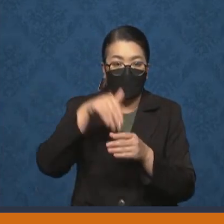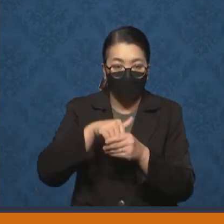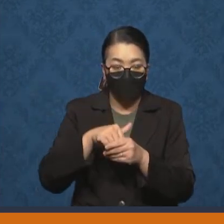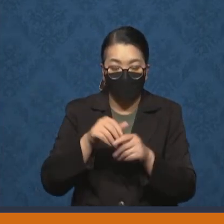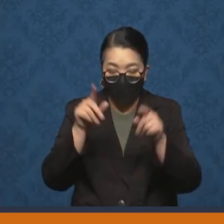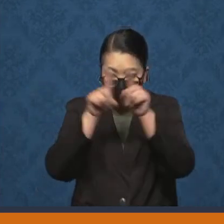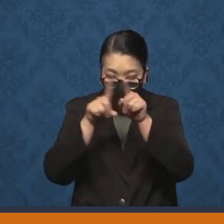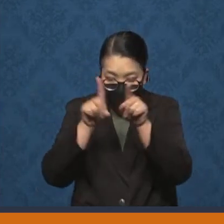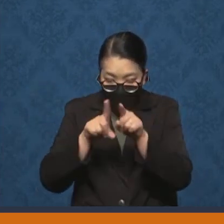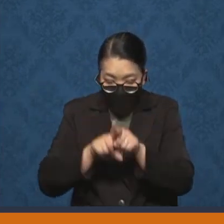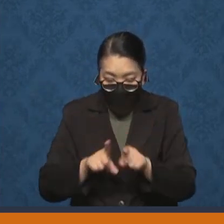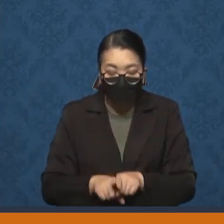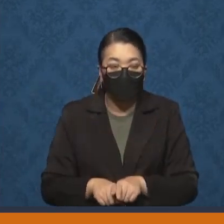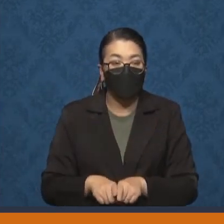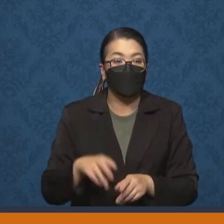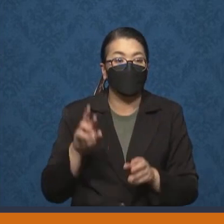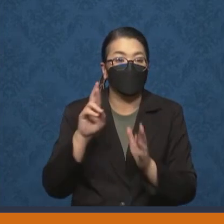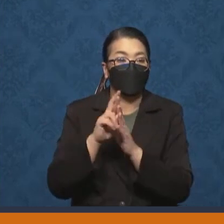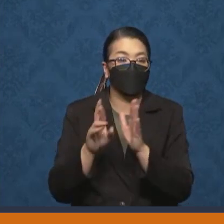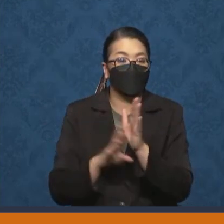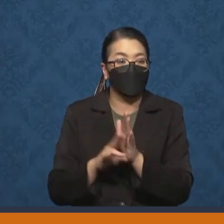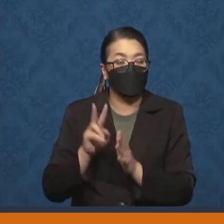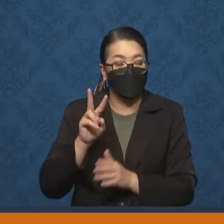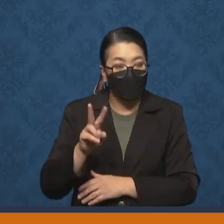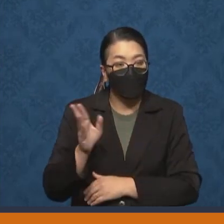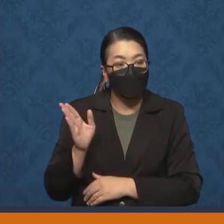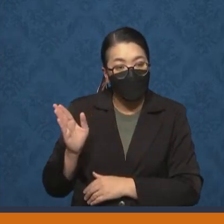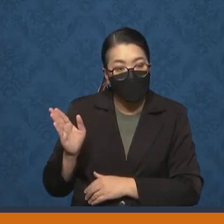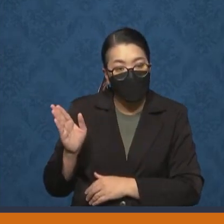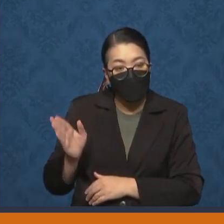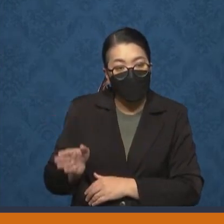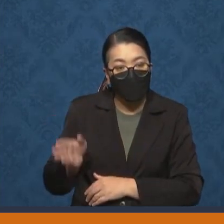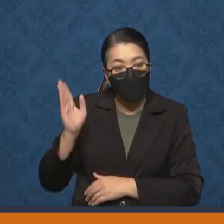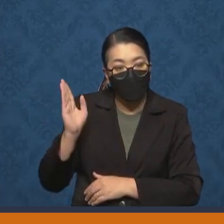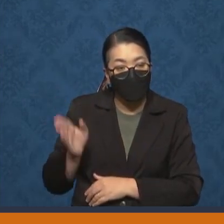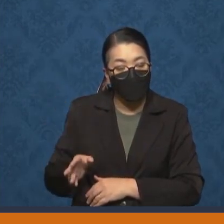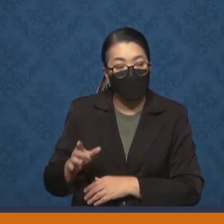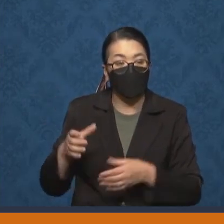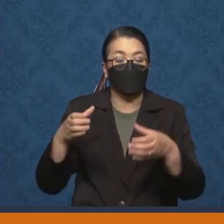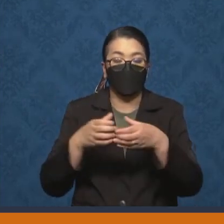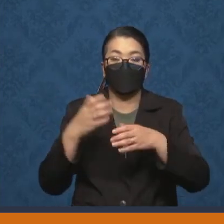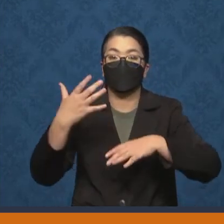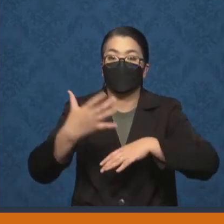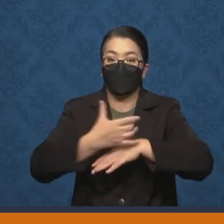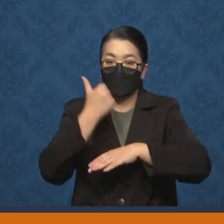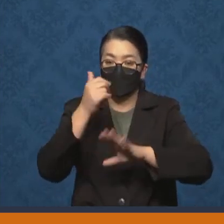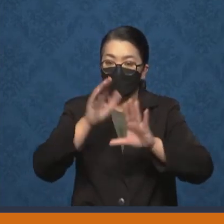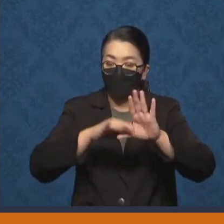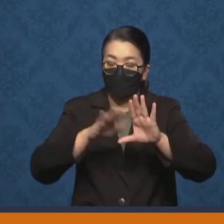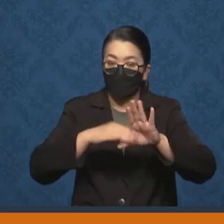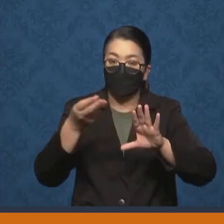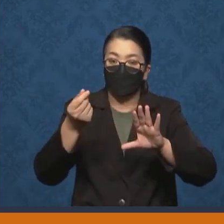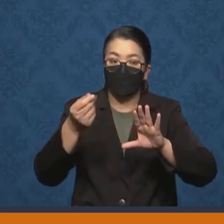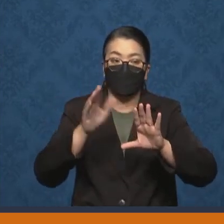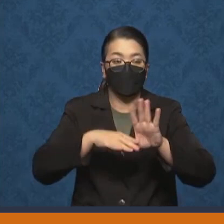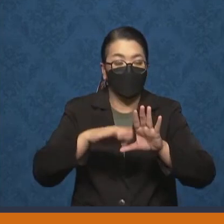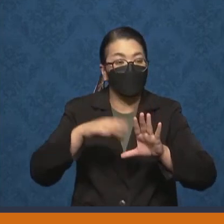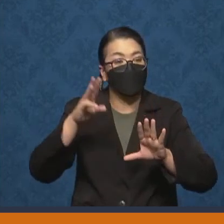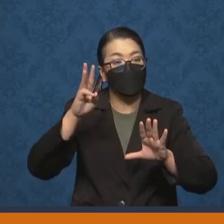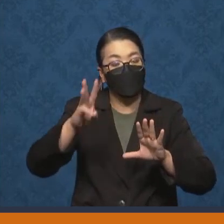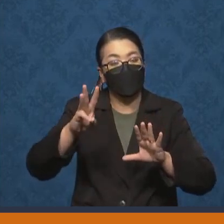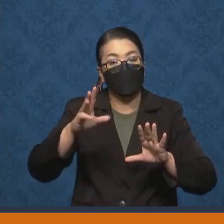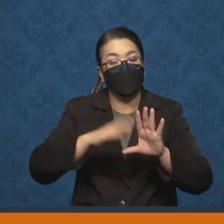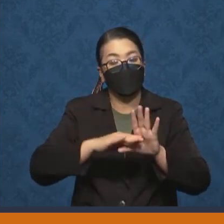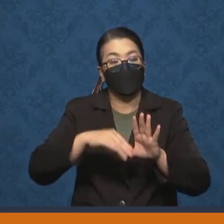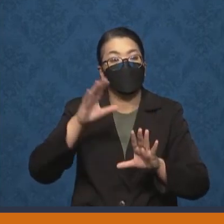นกันระหว่าง2ระบบนะครับผมได้ยกตัวอย่างว่ามีพรรคการเมืองลงสมัครรับเลือกตั้งทั้งสิ้น6พรรคก็คือพรรค